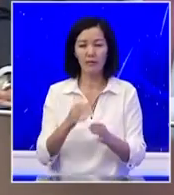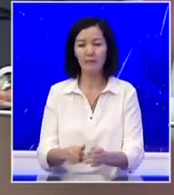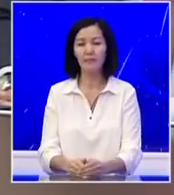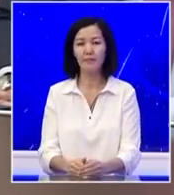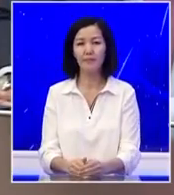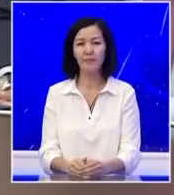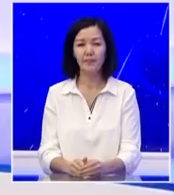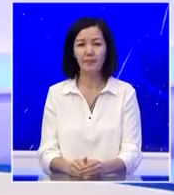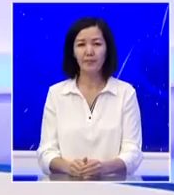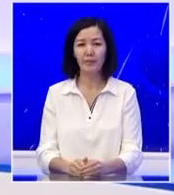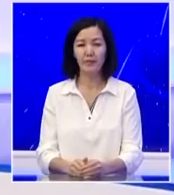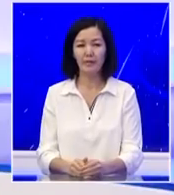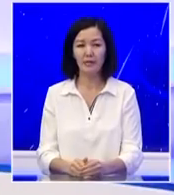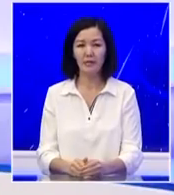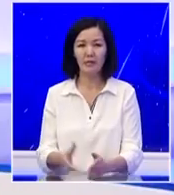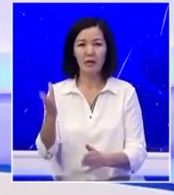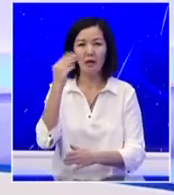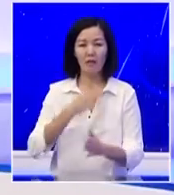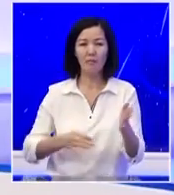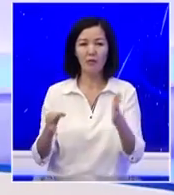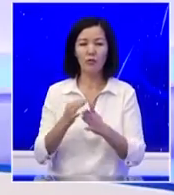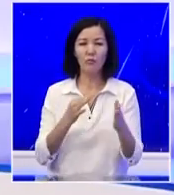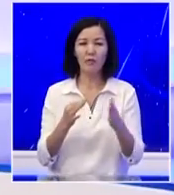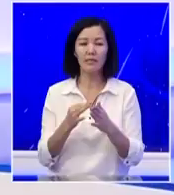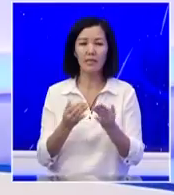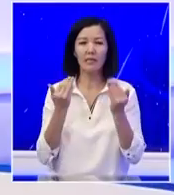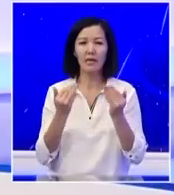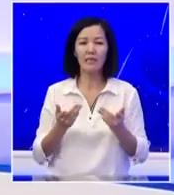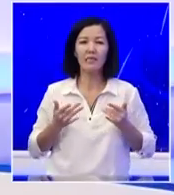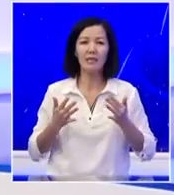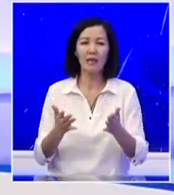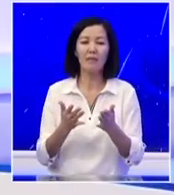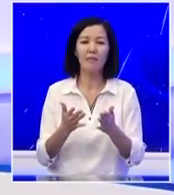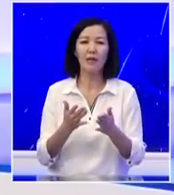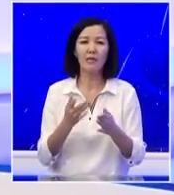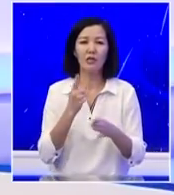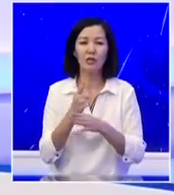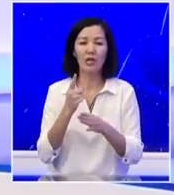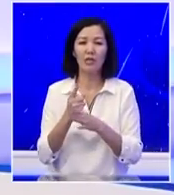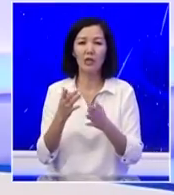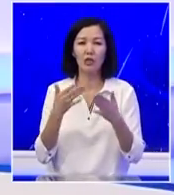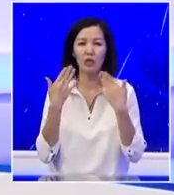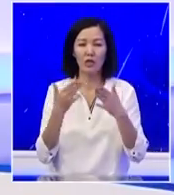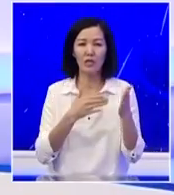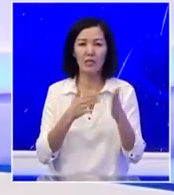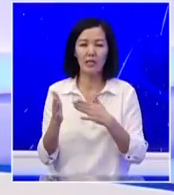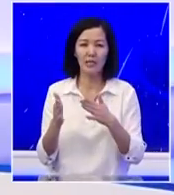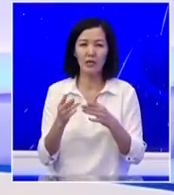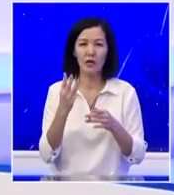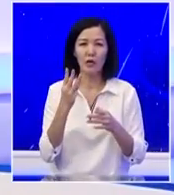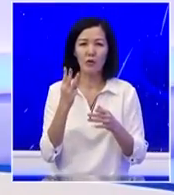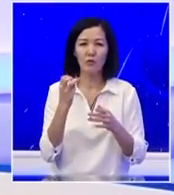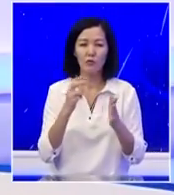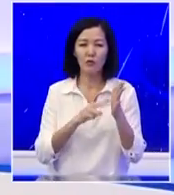телеарнасы. Алматы облысында да карантин талаптары жеңілдетілді. Облыс орталығында 377 нысанға